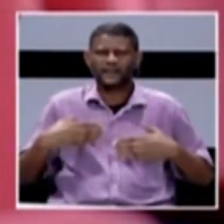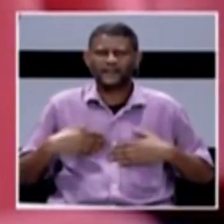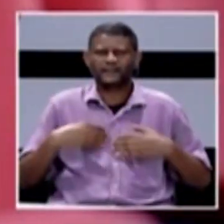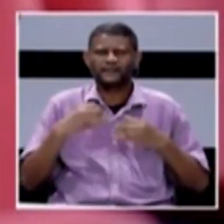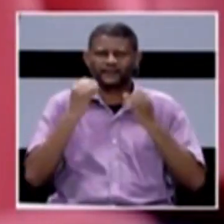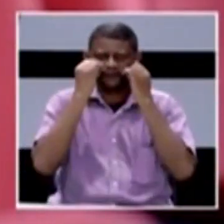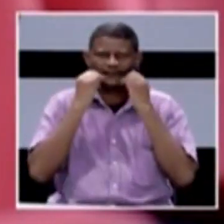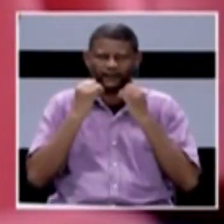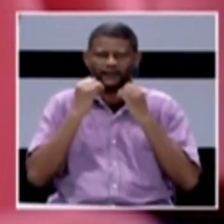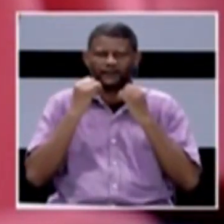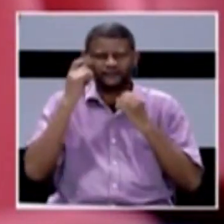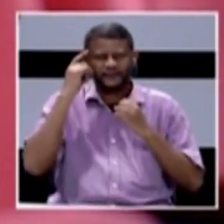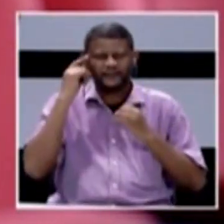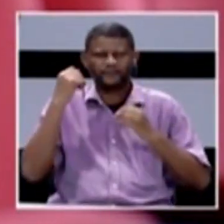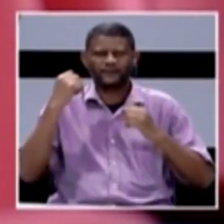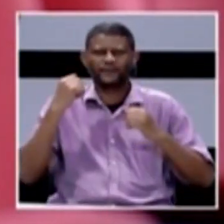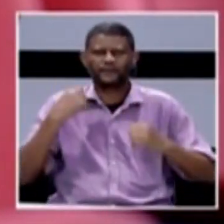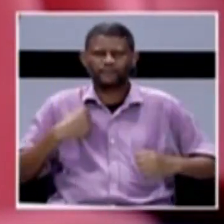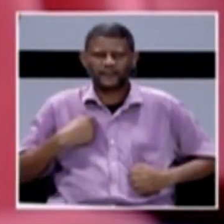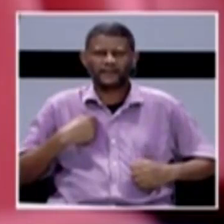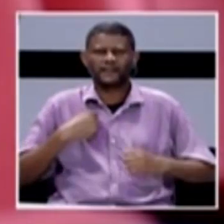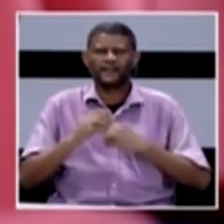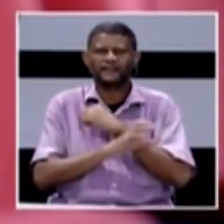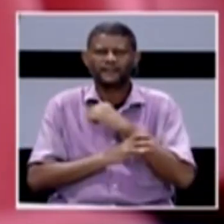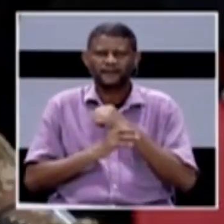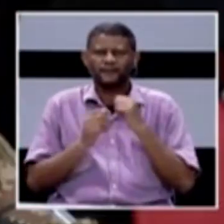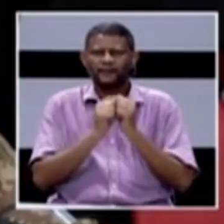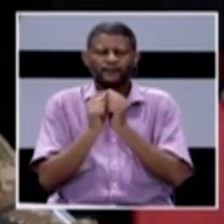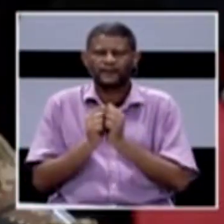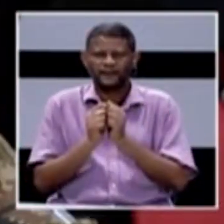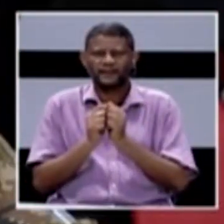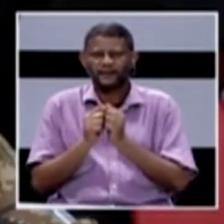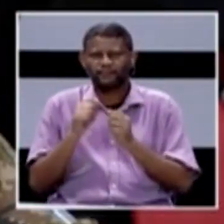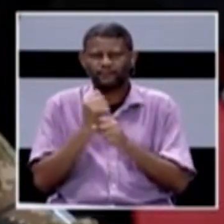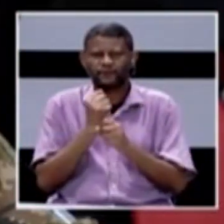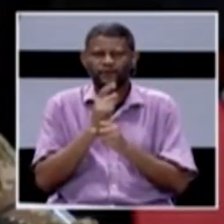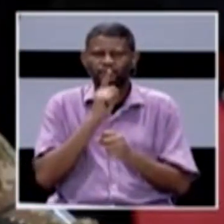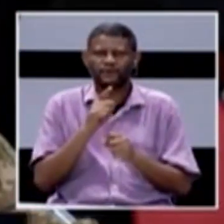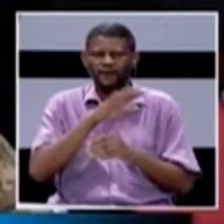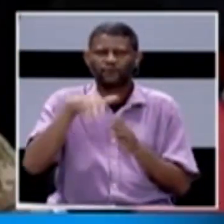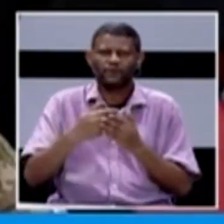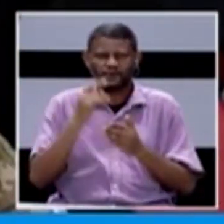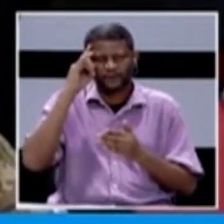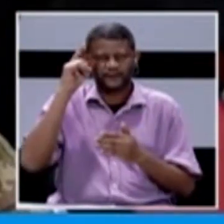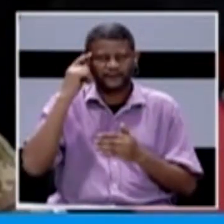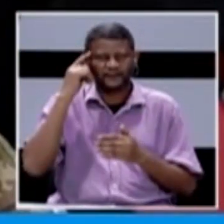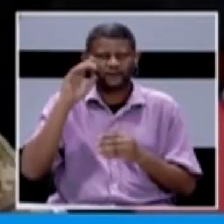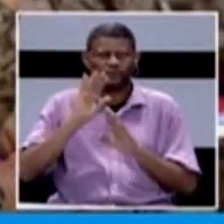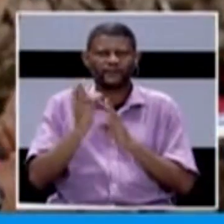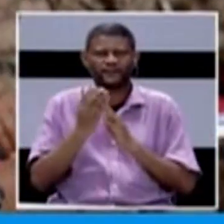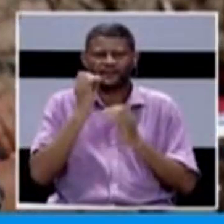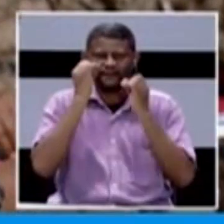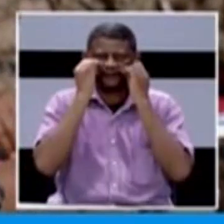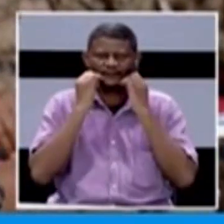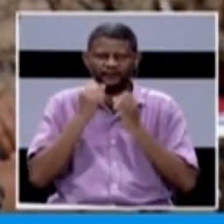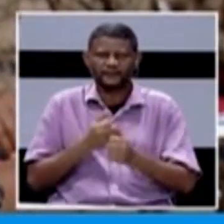ሰራዊት ምክልኻል ሃገር እዚ ሰሜንን ምስ ህዝብን ኣመራርሓን ትግራይ ብምትሕባር ብምስርሖም እዩ። ኣብ ኩለን ዘዋታት ትግራይ ኩነታት ጸጥታ